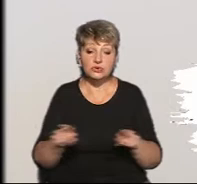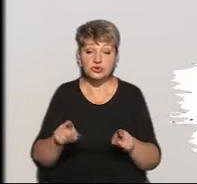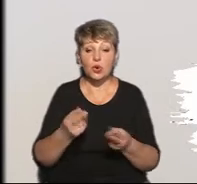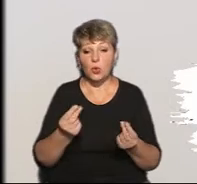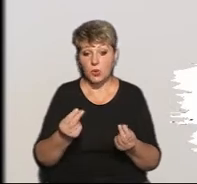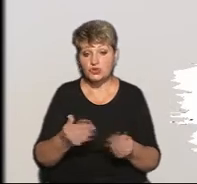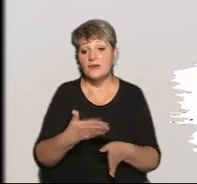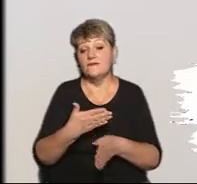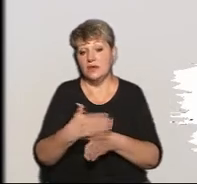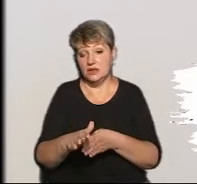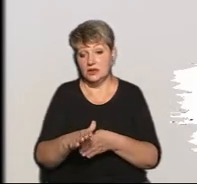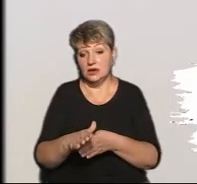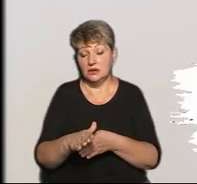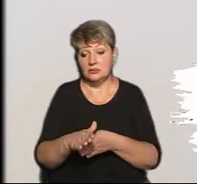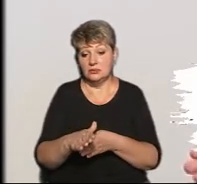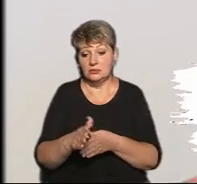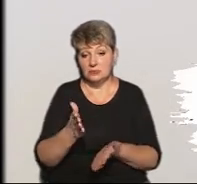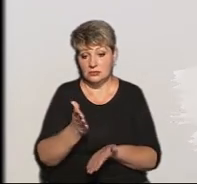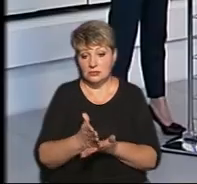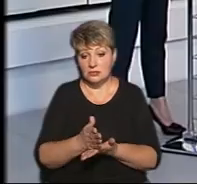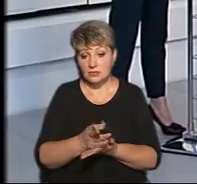кошти виділені.